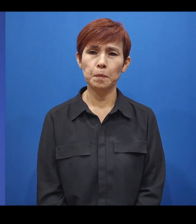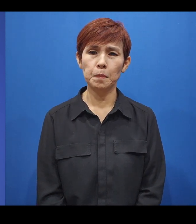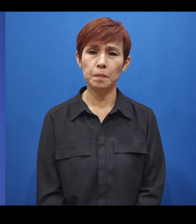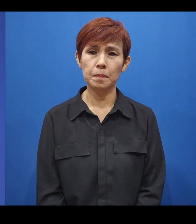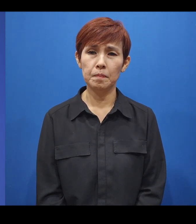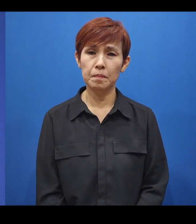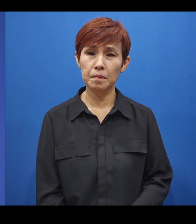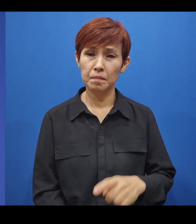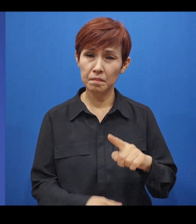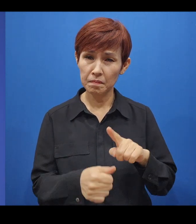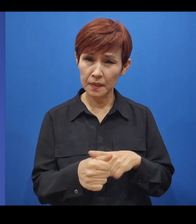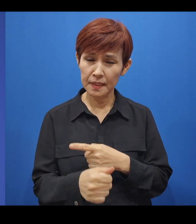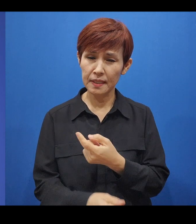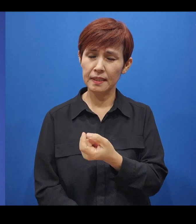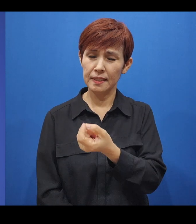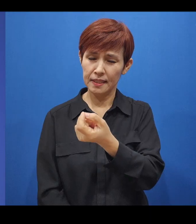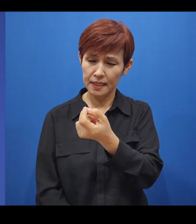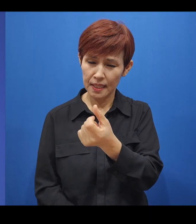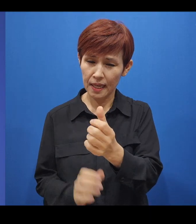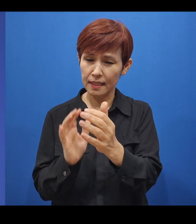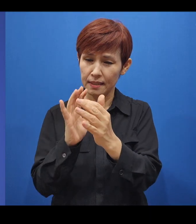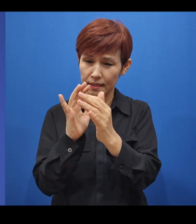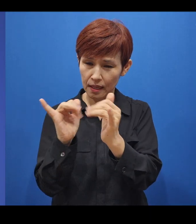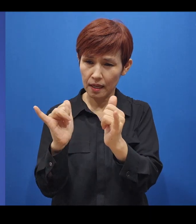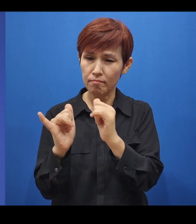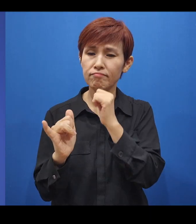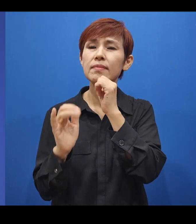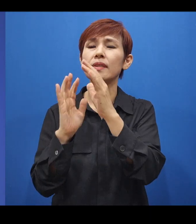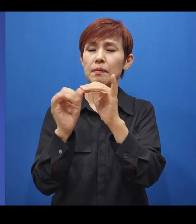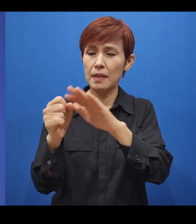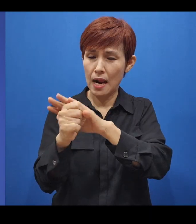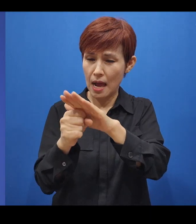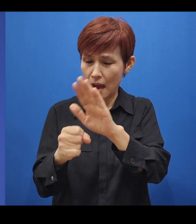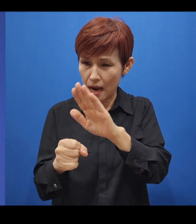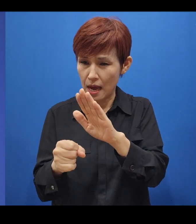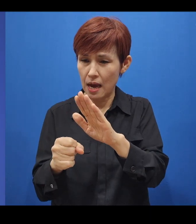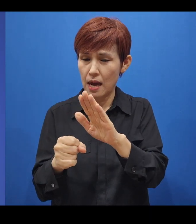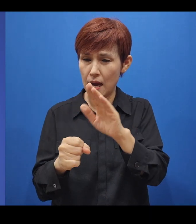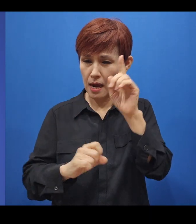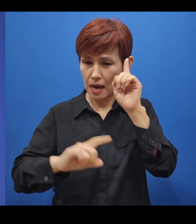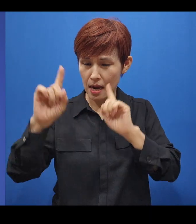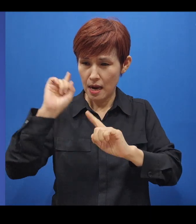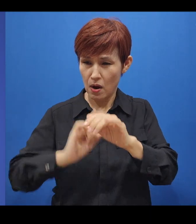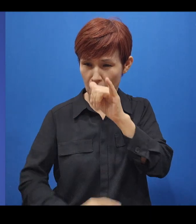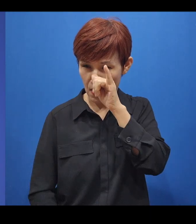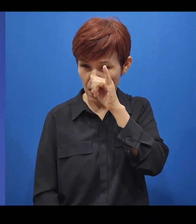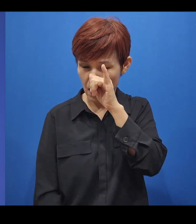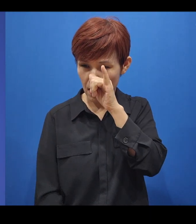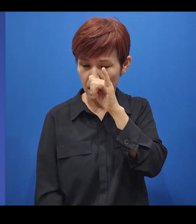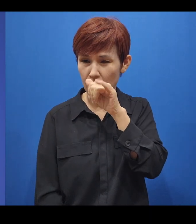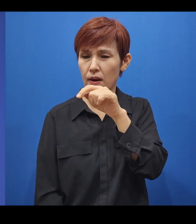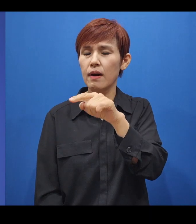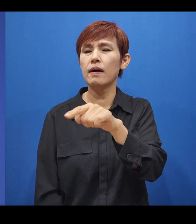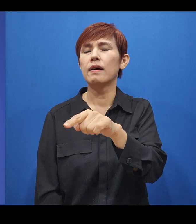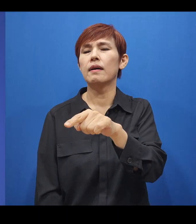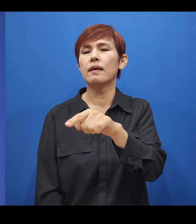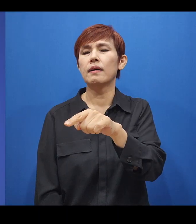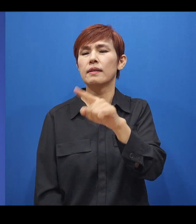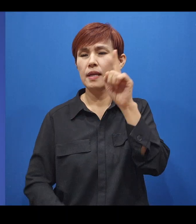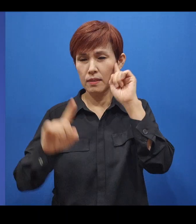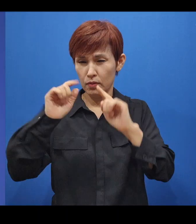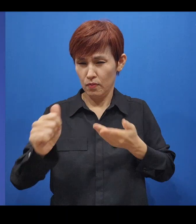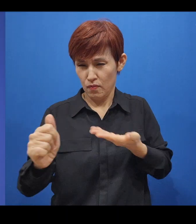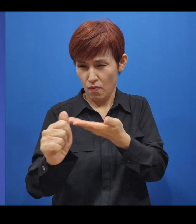그래서 작은 소자 하나라도 사랑하지 않으면, 그를 아프게 하면 연자 맷돌을 달고